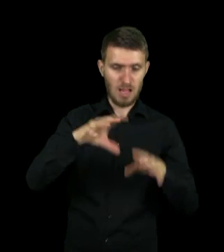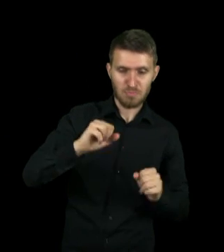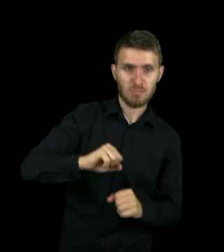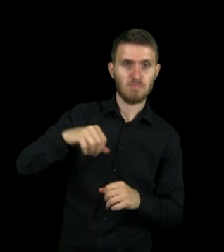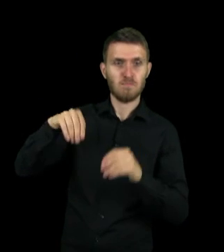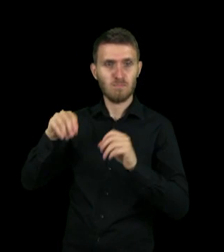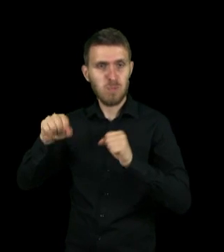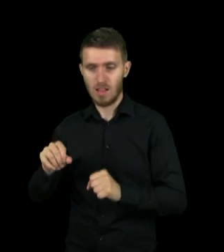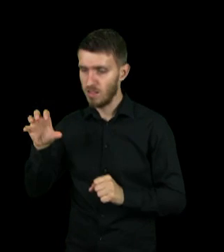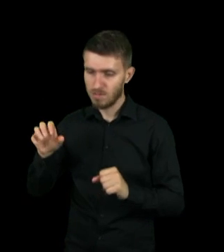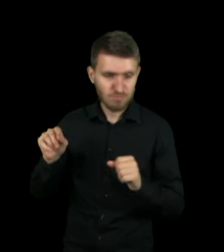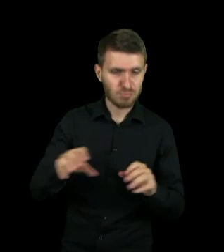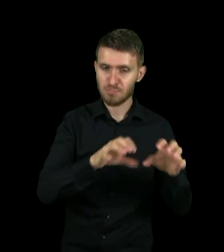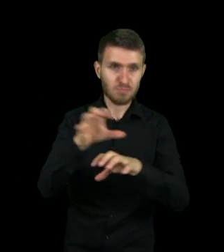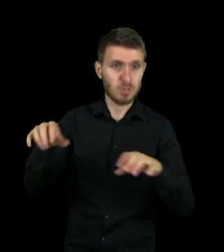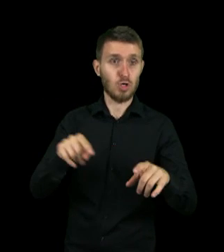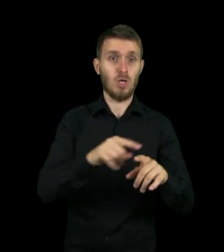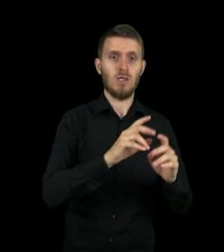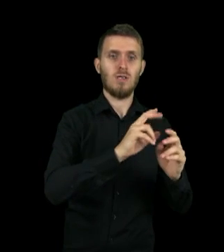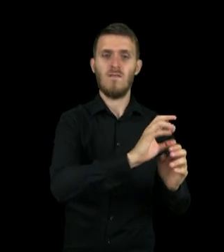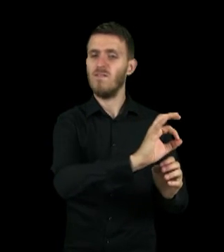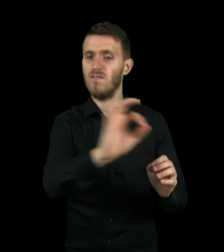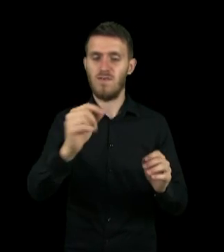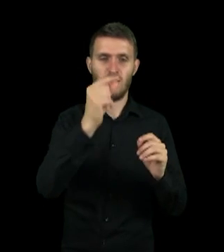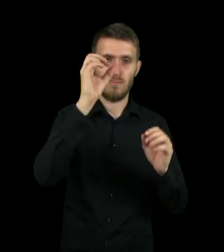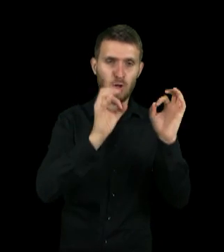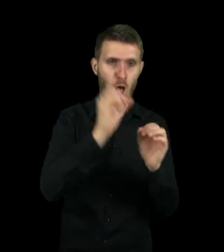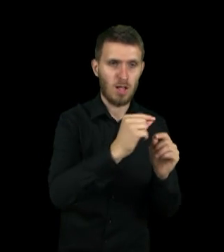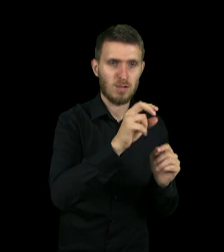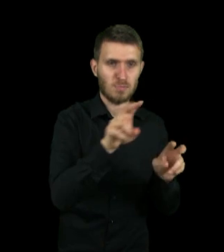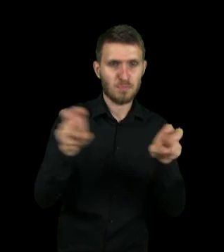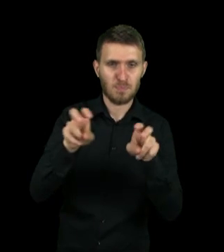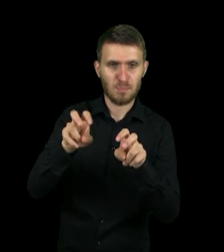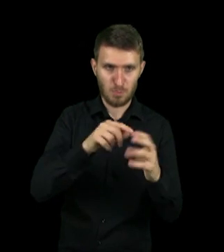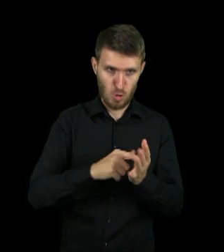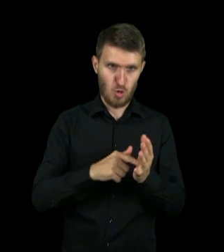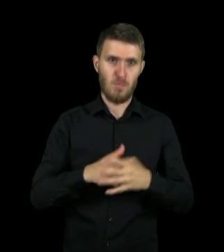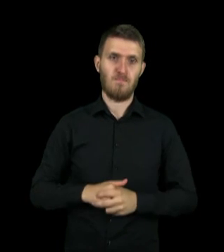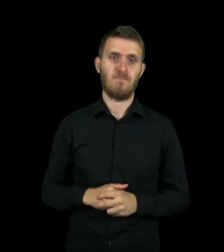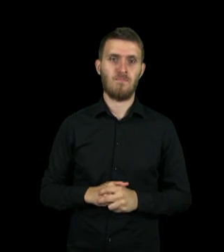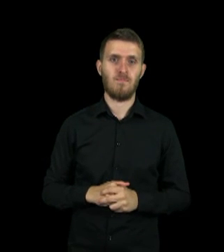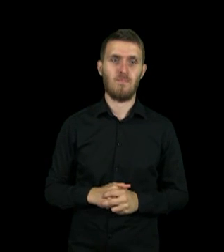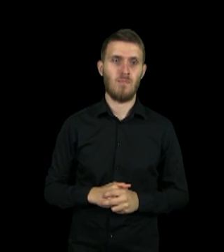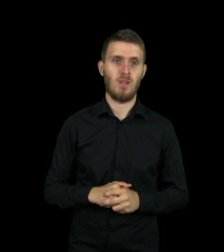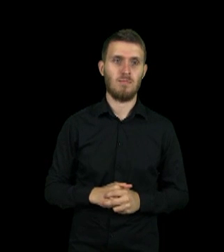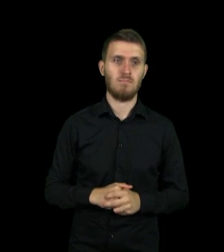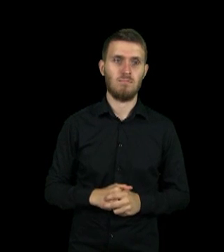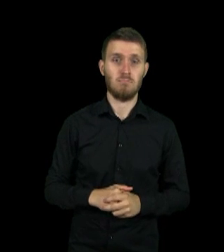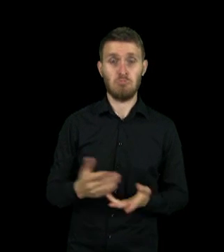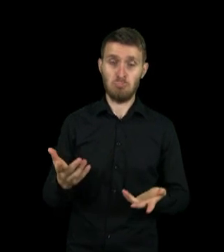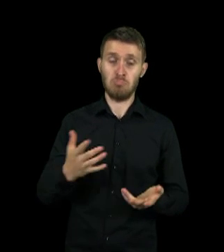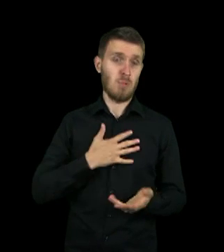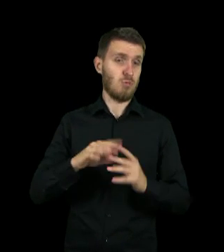dostaję więc warte 100 zł zakupy spożywcze zakupy warte